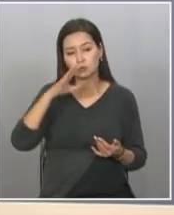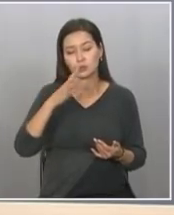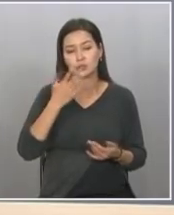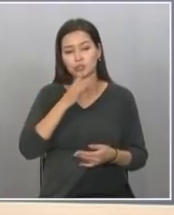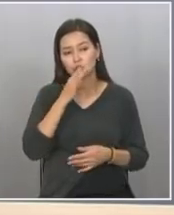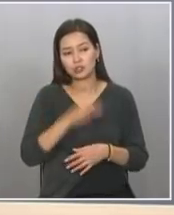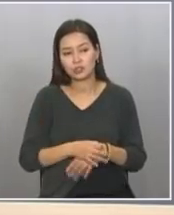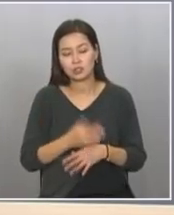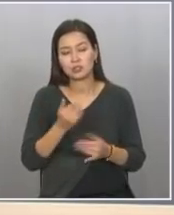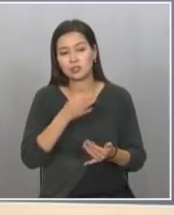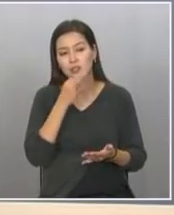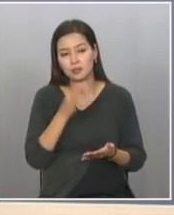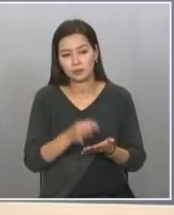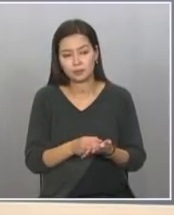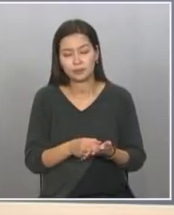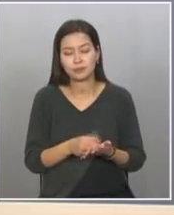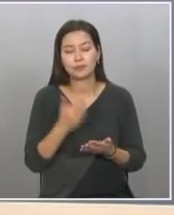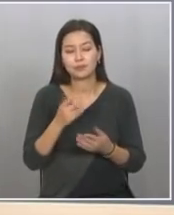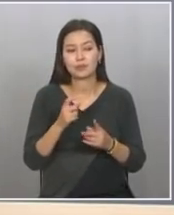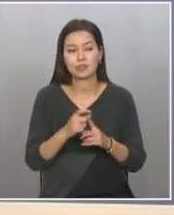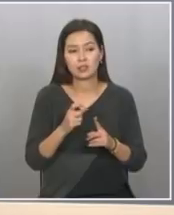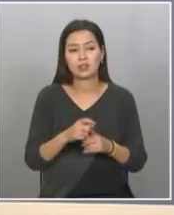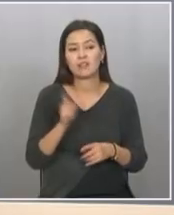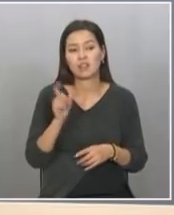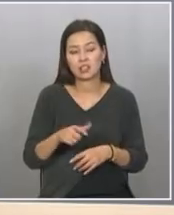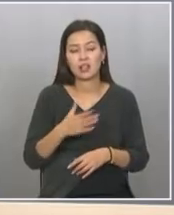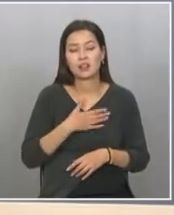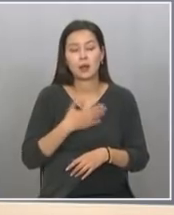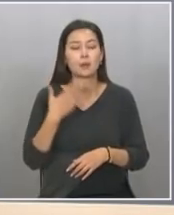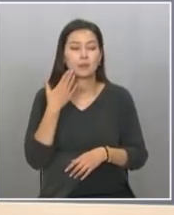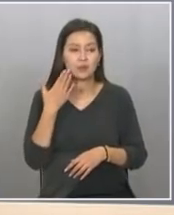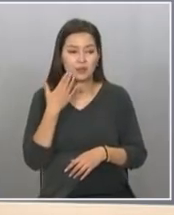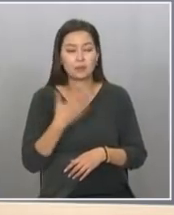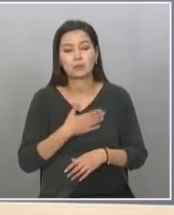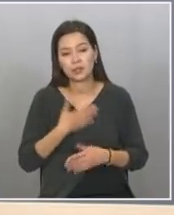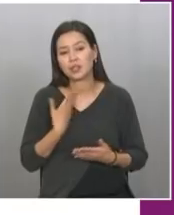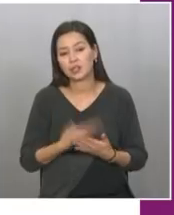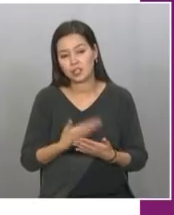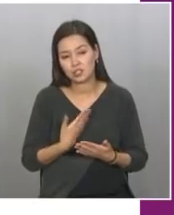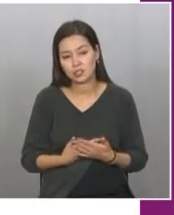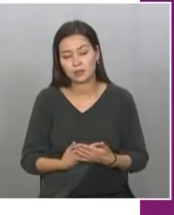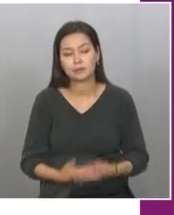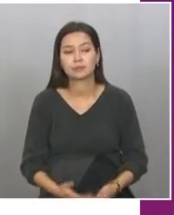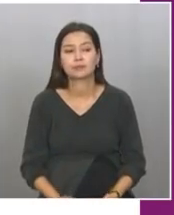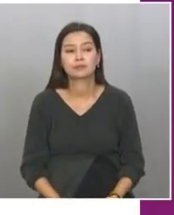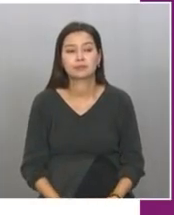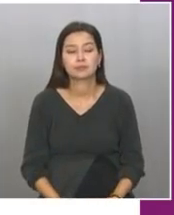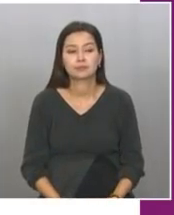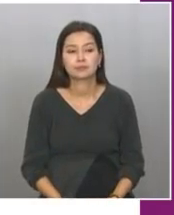на этот вопрос, ребята, используйте выражение «я предполагаю», «мне кажется».